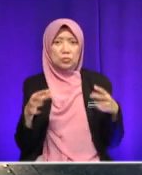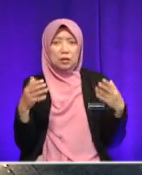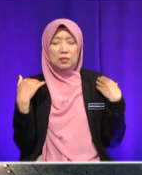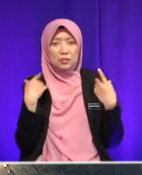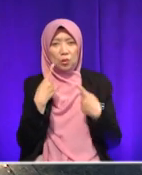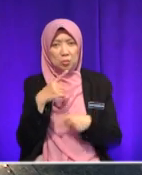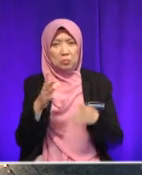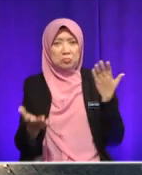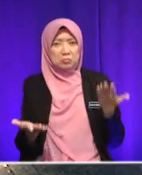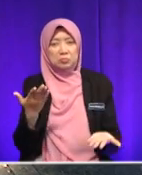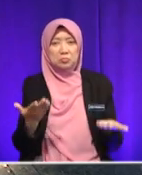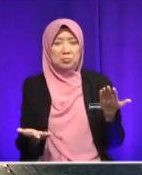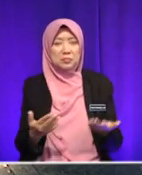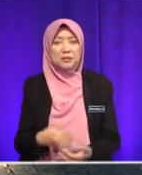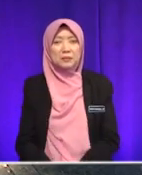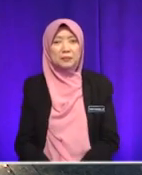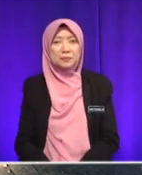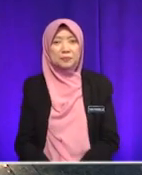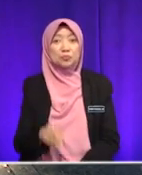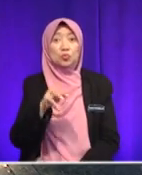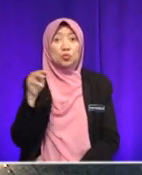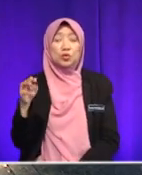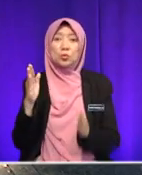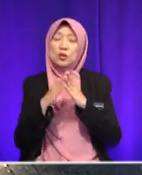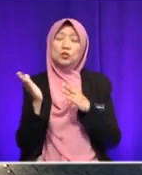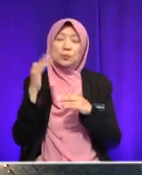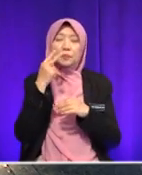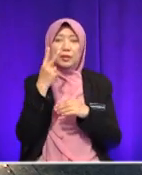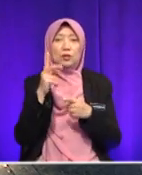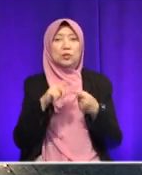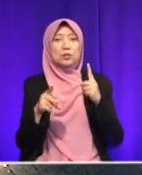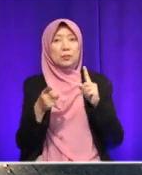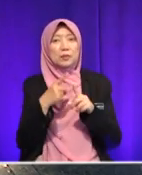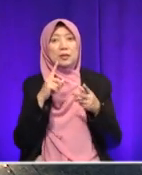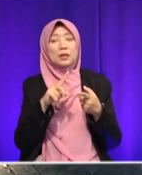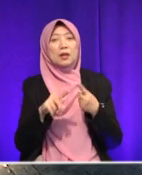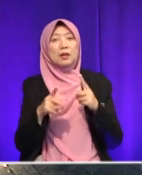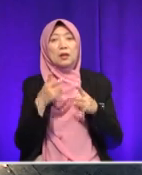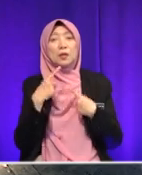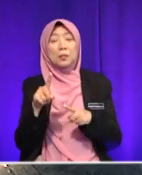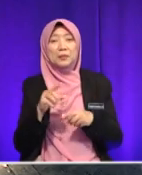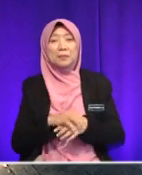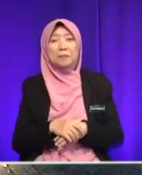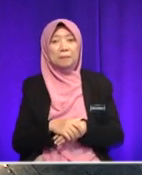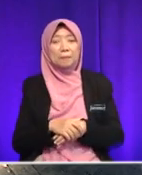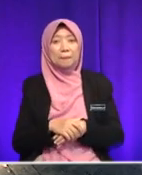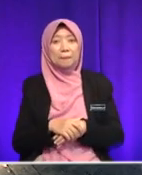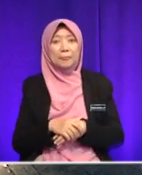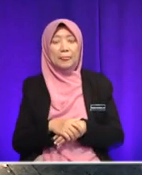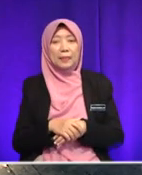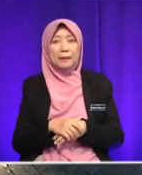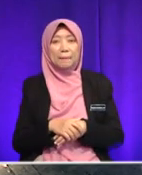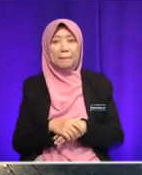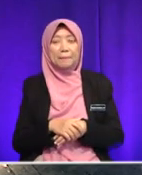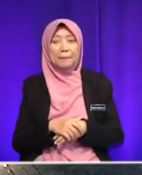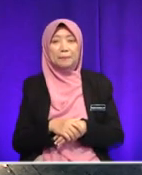daripada kawan-kawan kita di sini. Baik, murid-murid di rumah, jom kita lihat jawapan yang akan dikongsikan. Ya, Ain dah angkat tangan. Ain dah angkat tangan. Okey, baik.